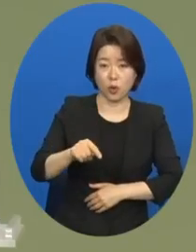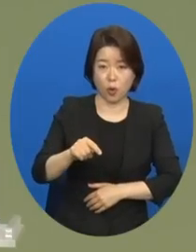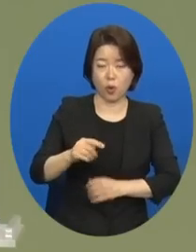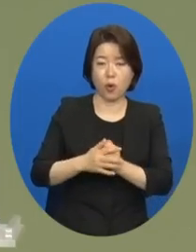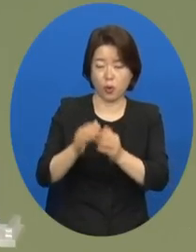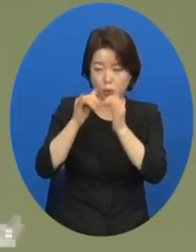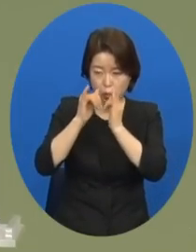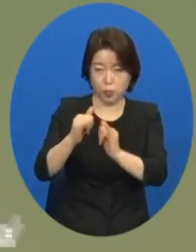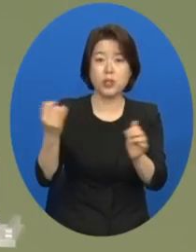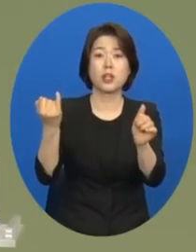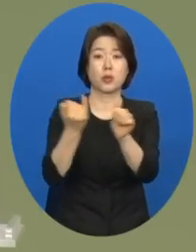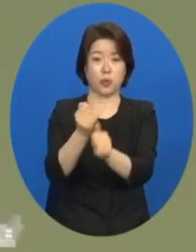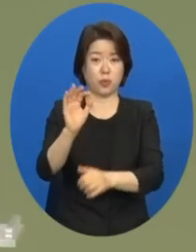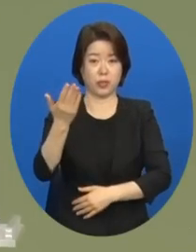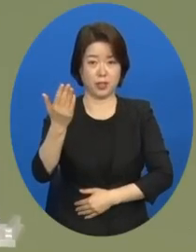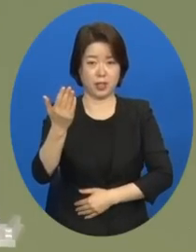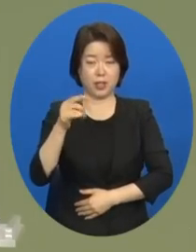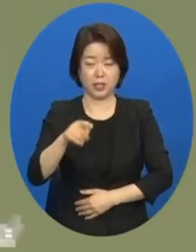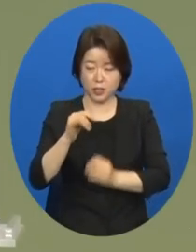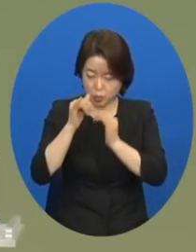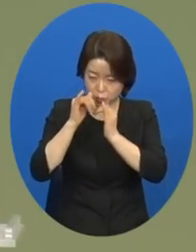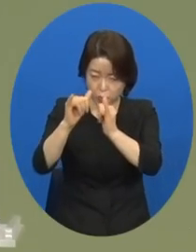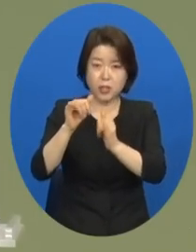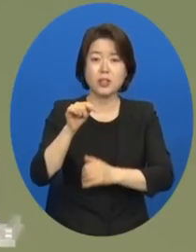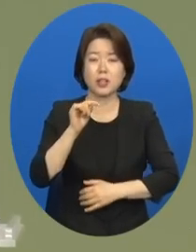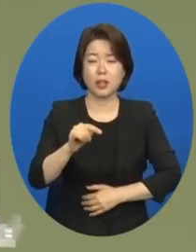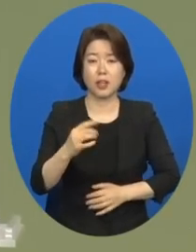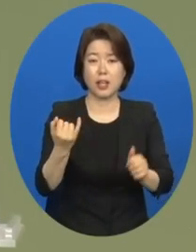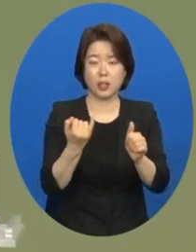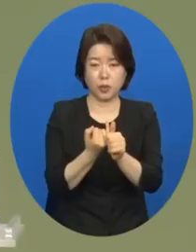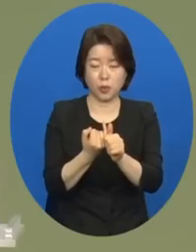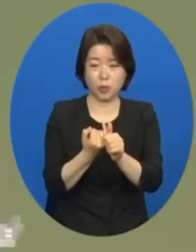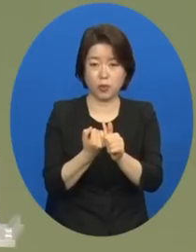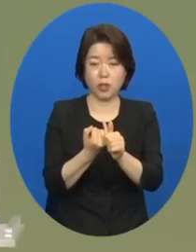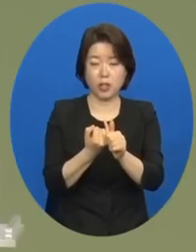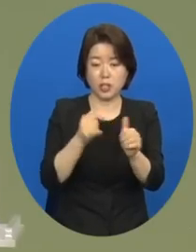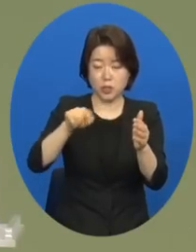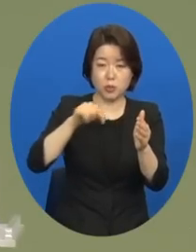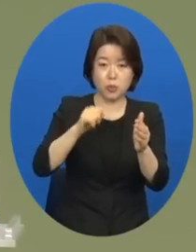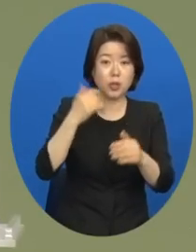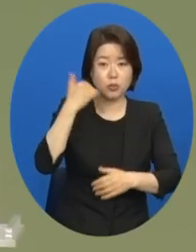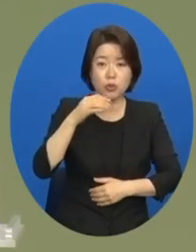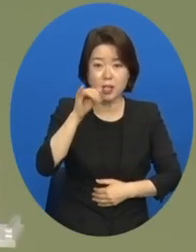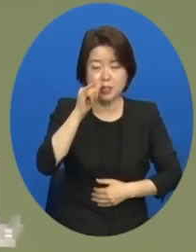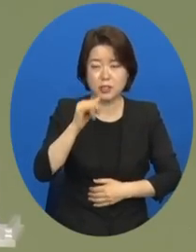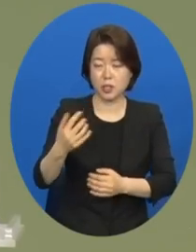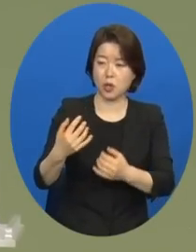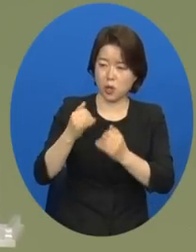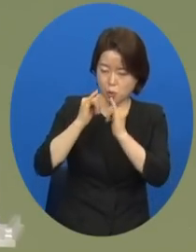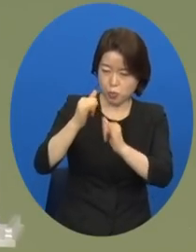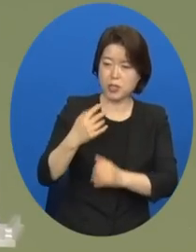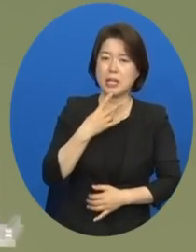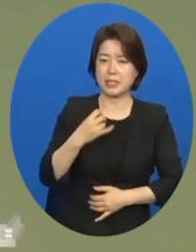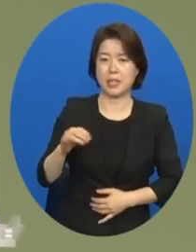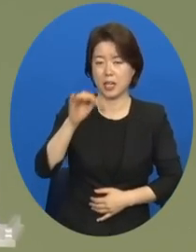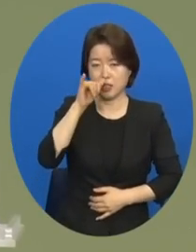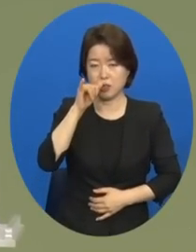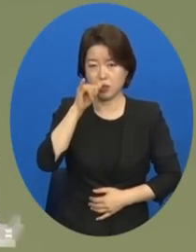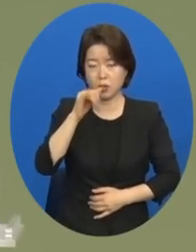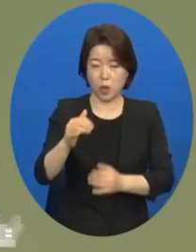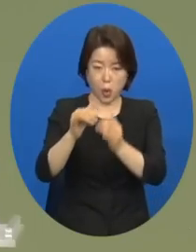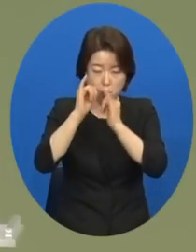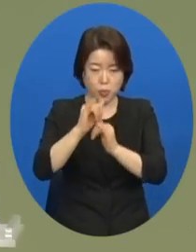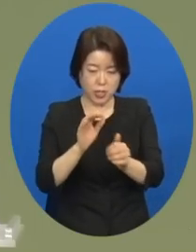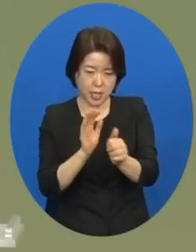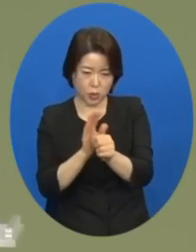위대한 것입니다이 위대한 결혼에 위대한 살아가 있어요 위대한 돕는 배필이었기 때문에 위대한